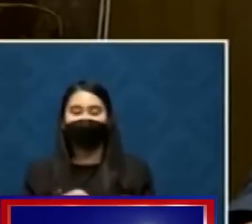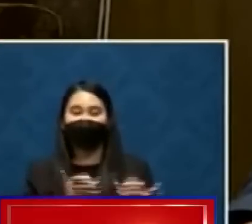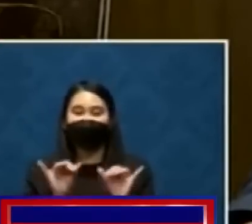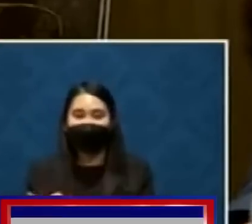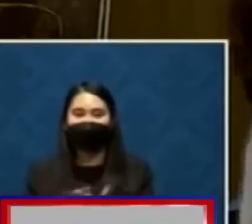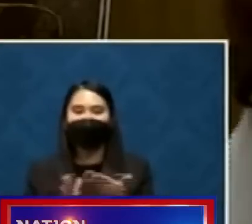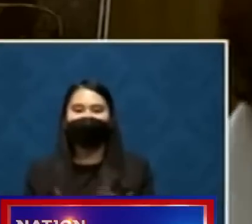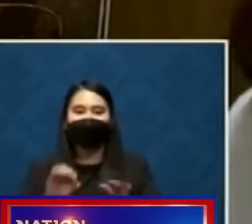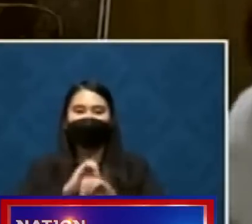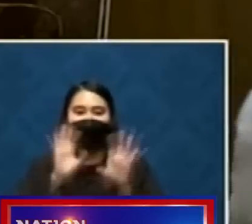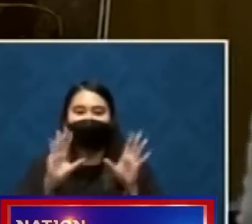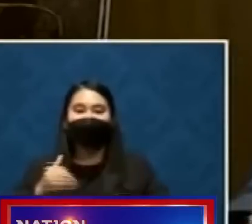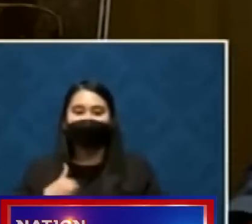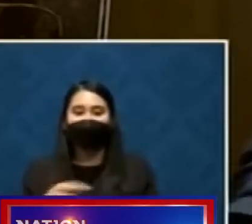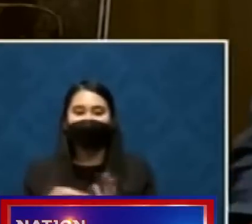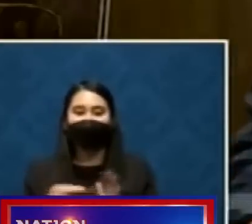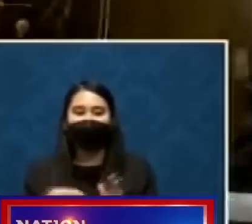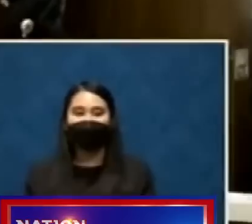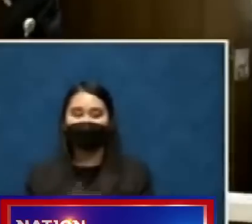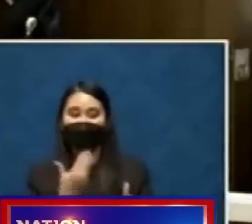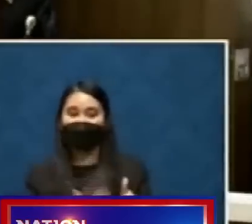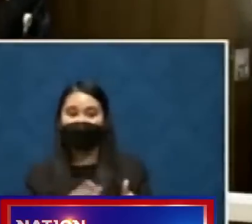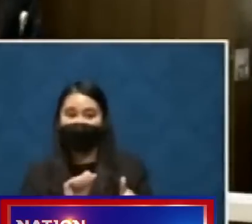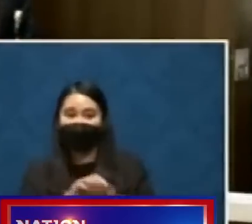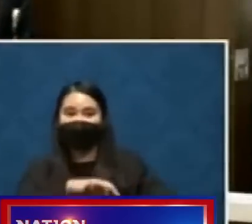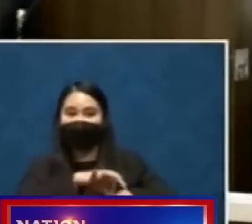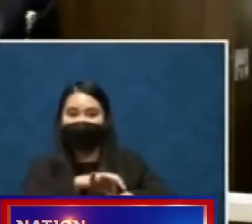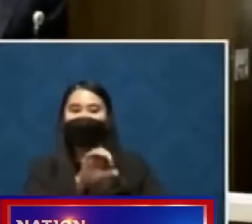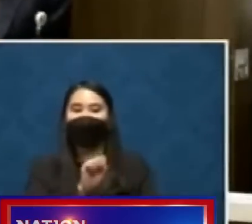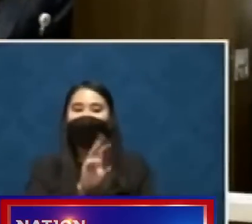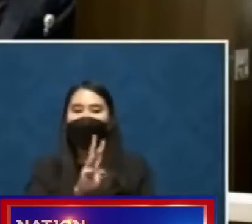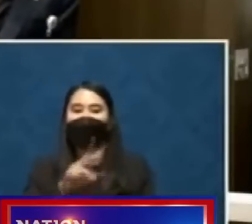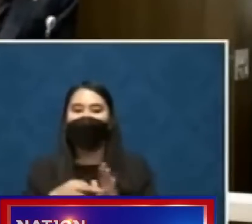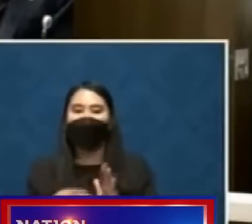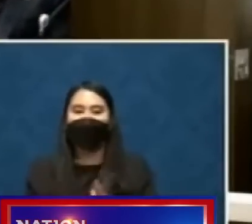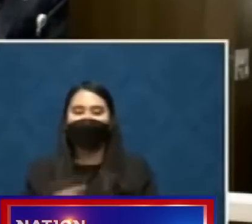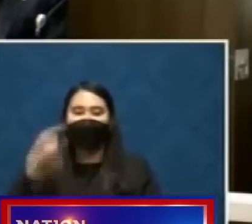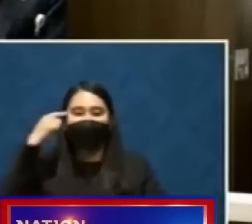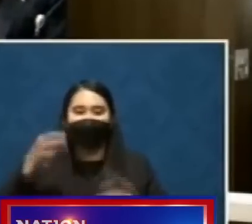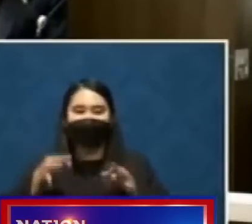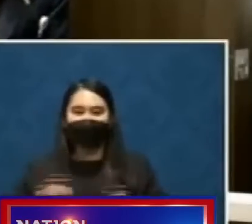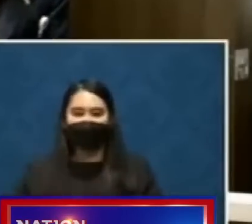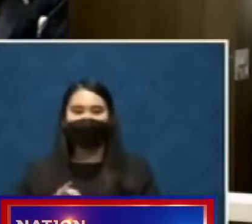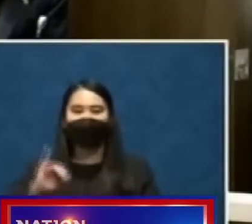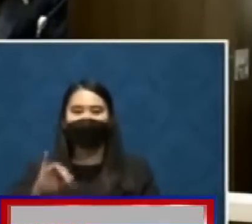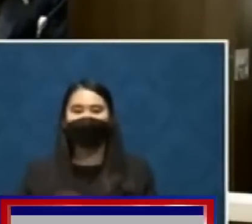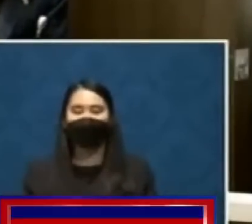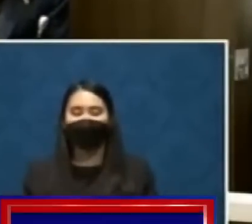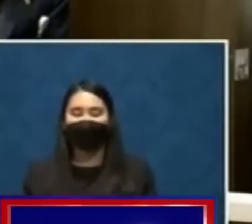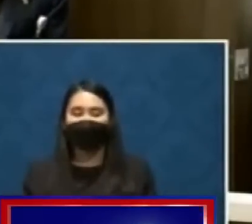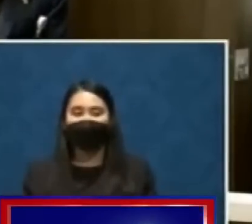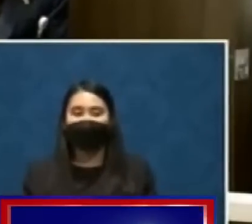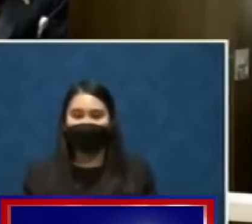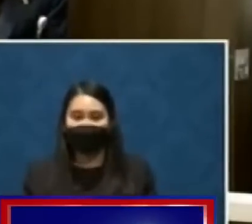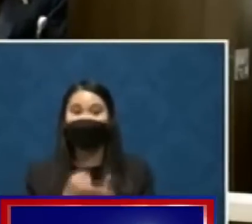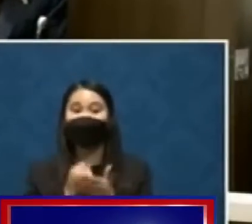งนี้ก็ชัดเจนแล้วครับว่าการตั้งนายออ่างให้เป็นสวเป็นการตัดสินใจที่ถูกต้องจริงๆนอกจาก